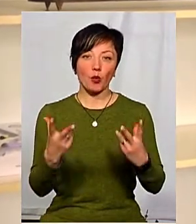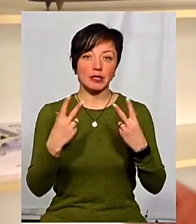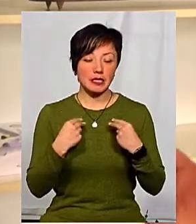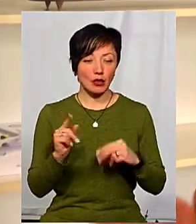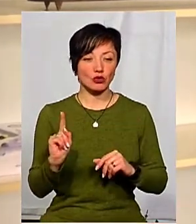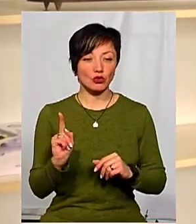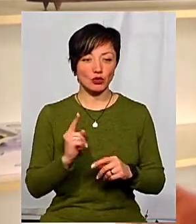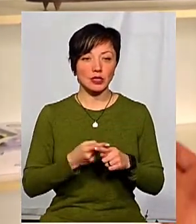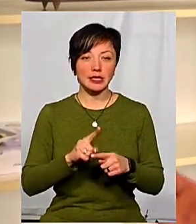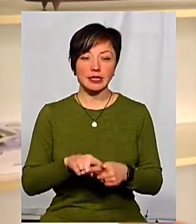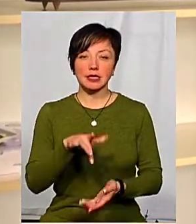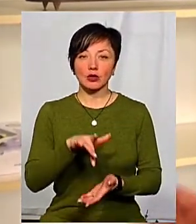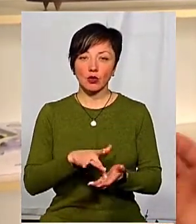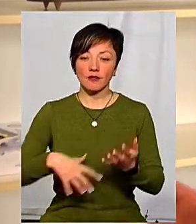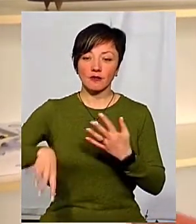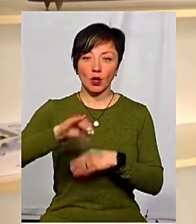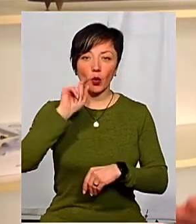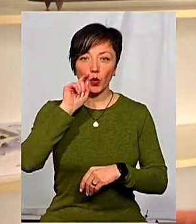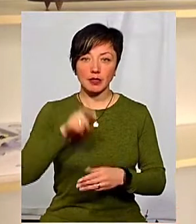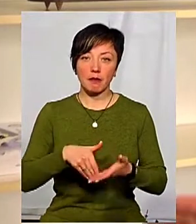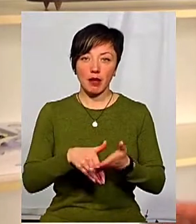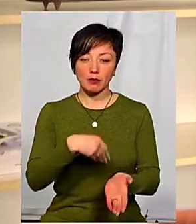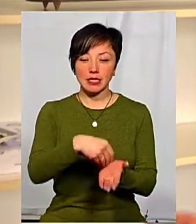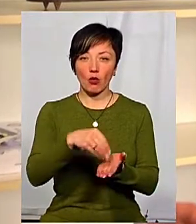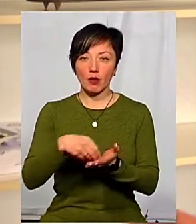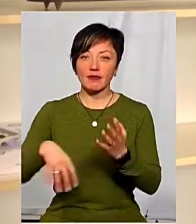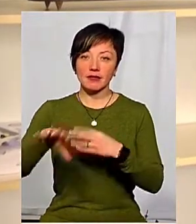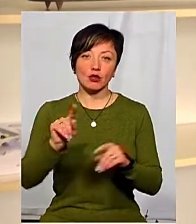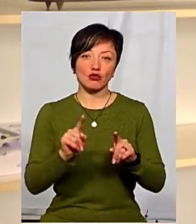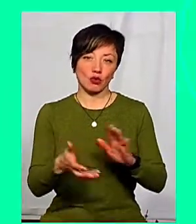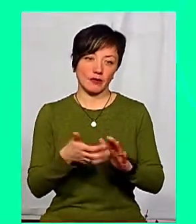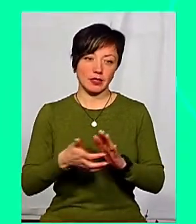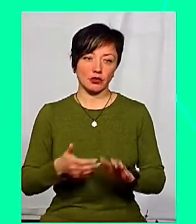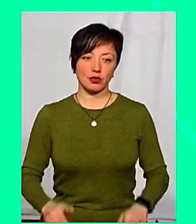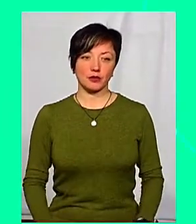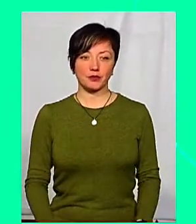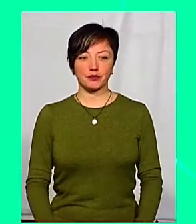що централізовано всеукраїнським методом буде закуплятися все те, чого не вистачає.